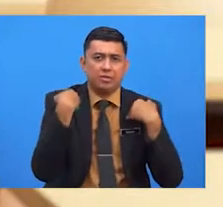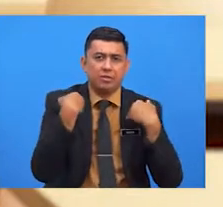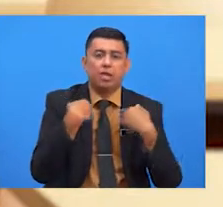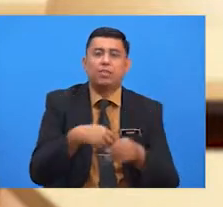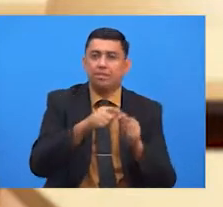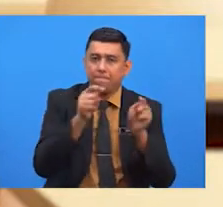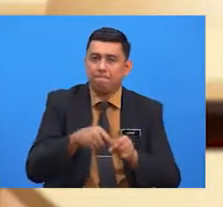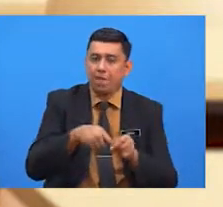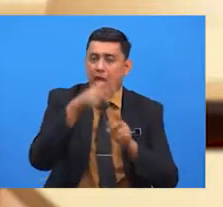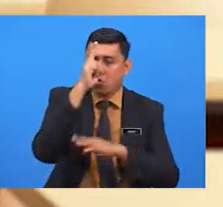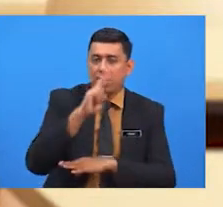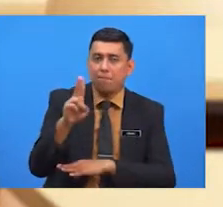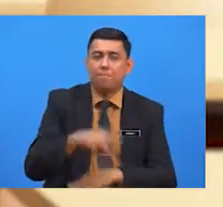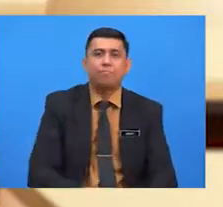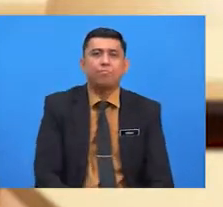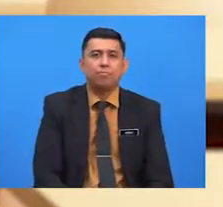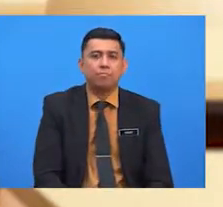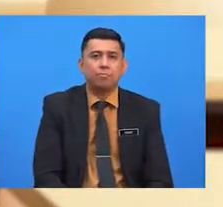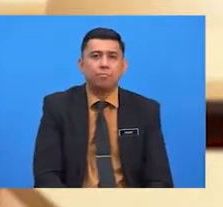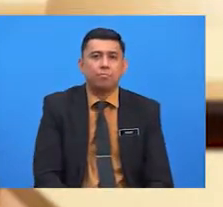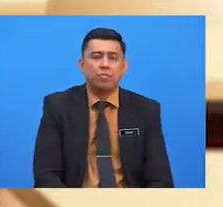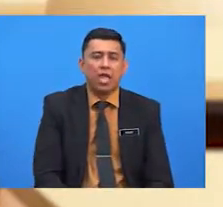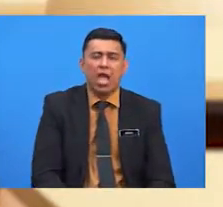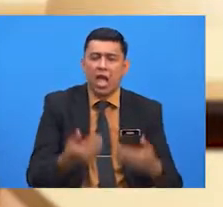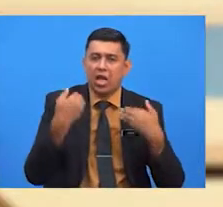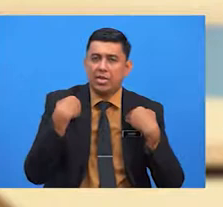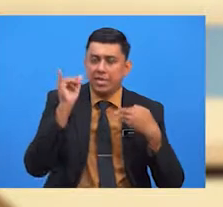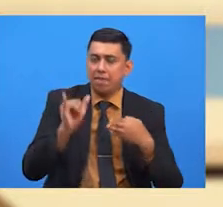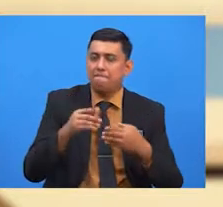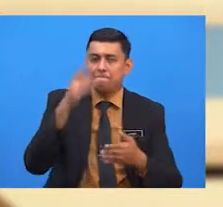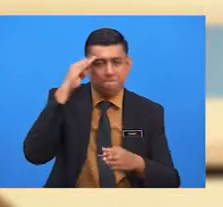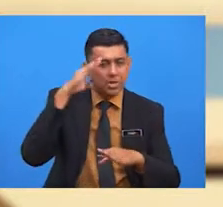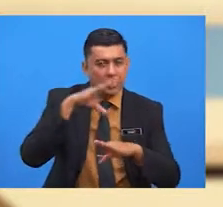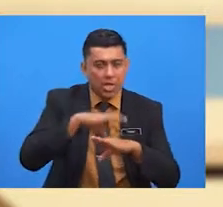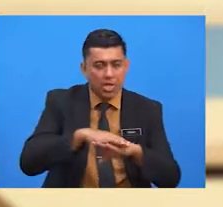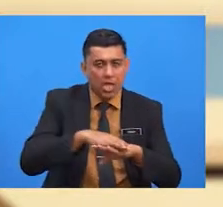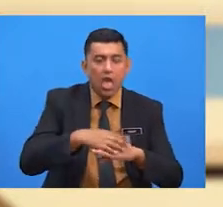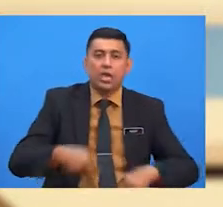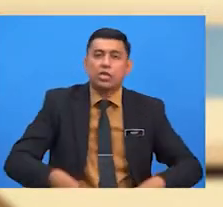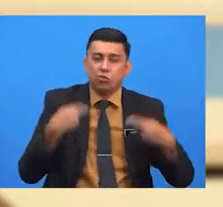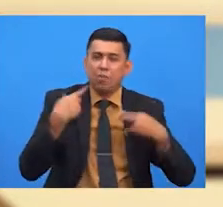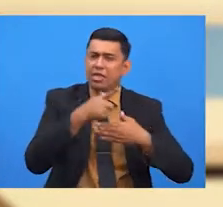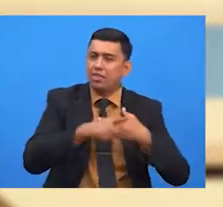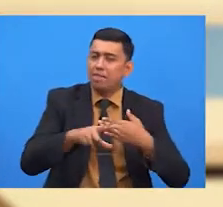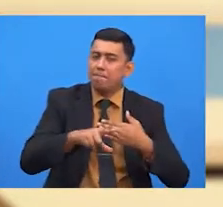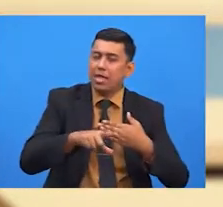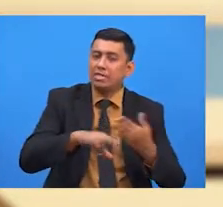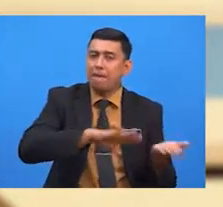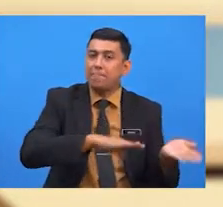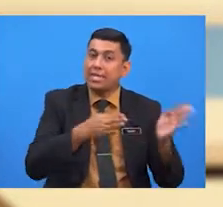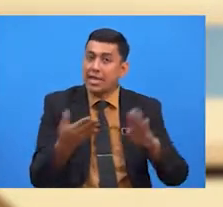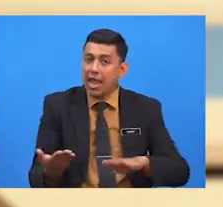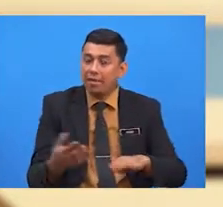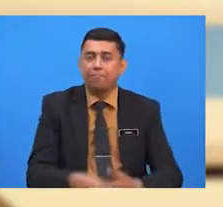masyarakatnya mempercayai kehidupan selepas kematian. Justru itu, dalam kalangan pemerintah